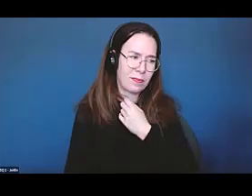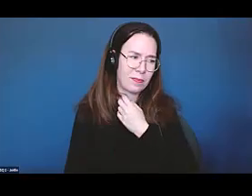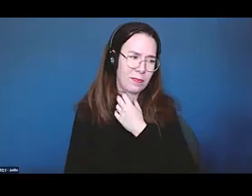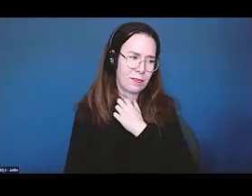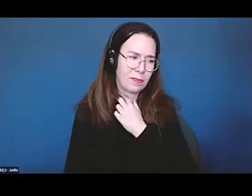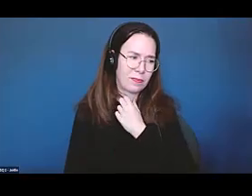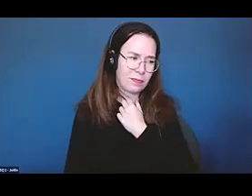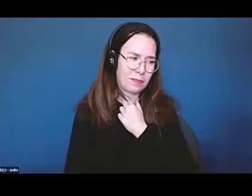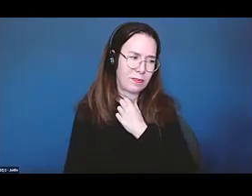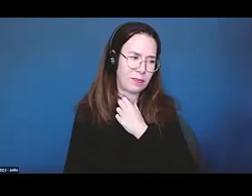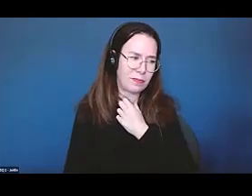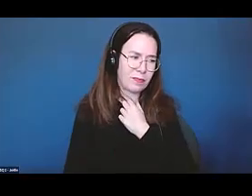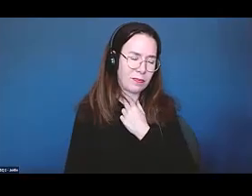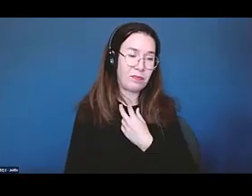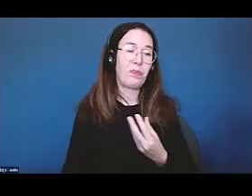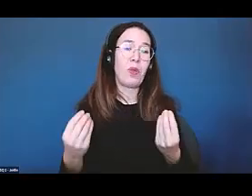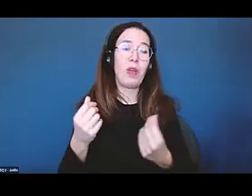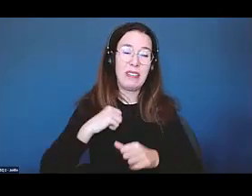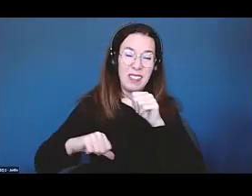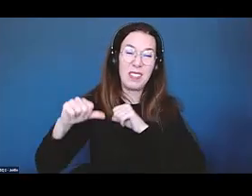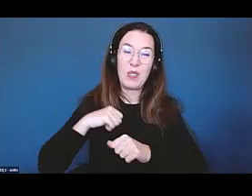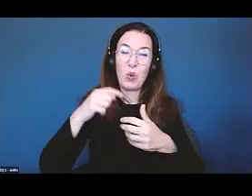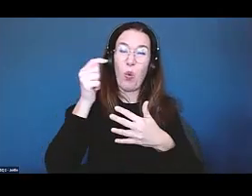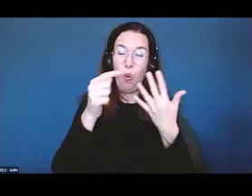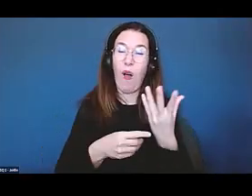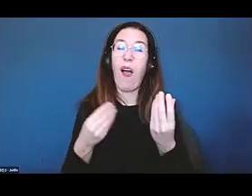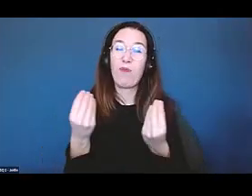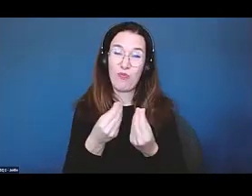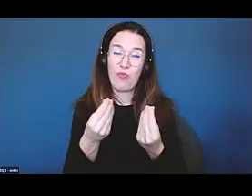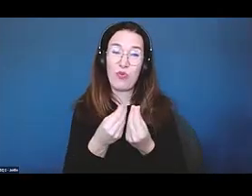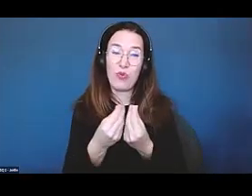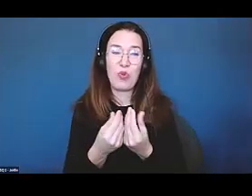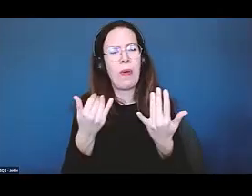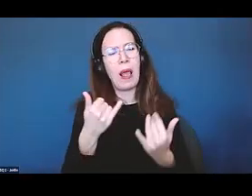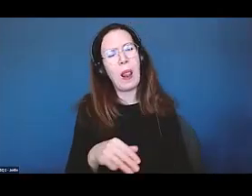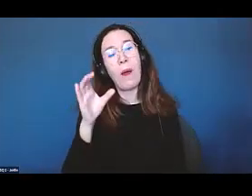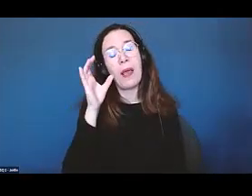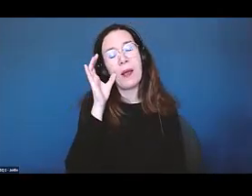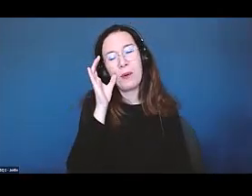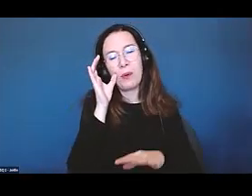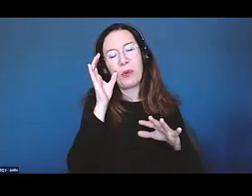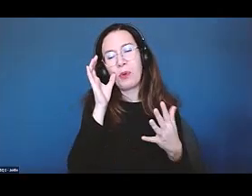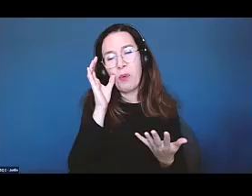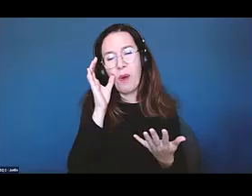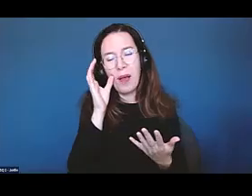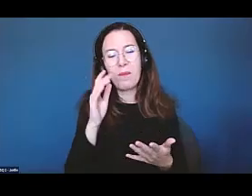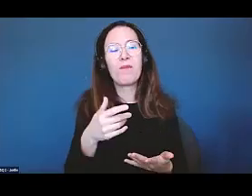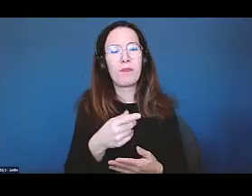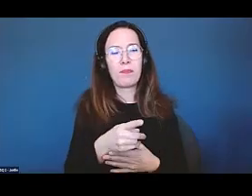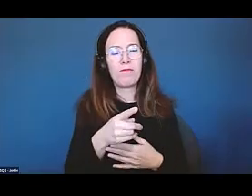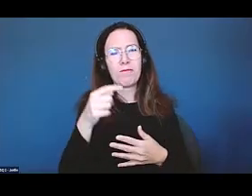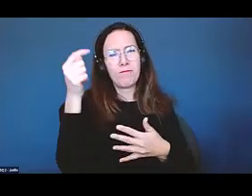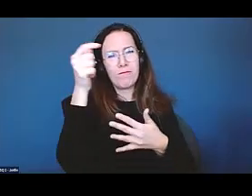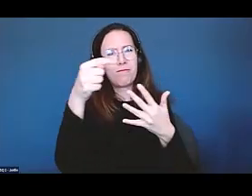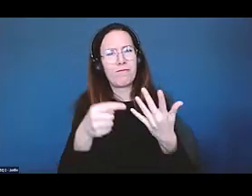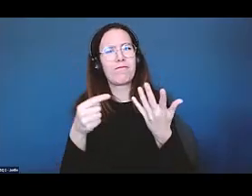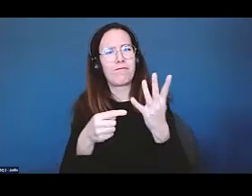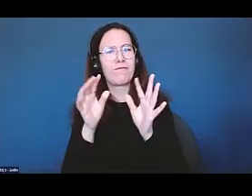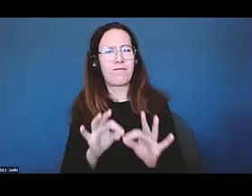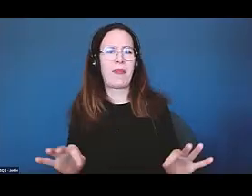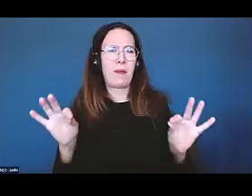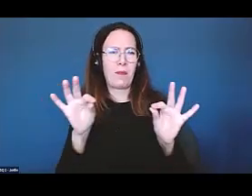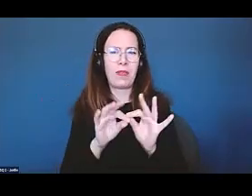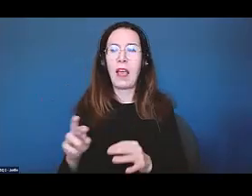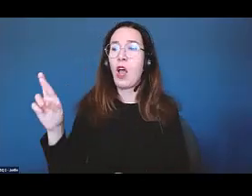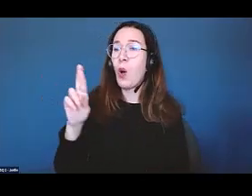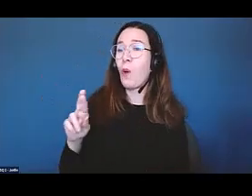Il y a beaucoup d'histoires et de cadres, mais ce que vous allez entendre maintenant, ce sont des points